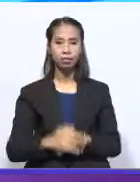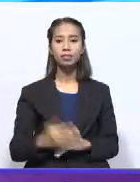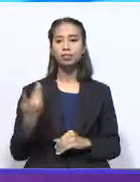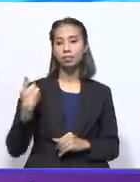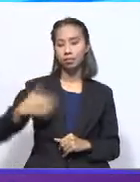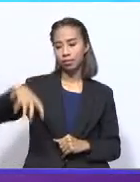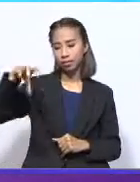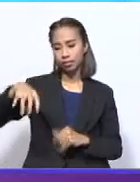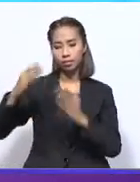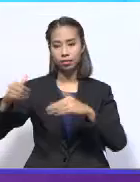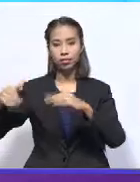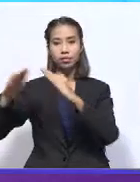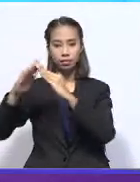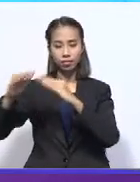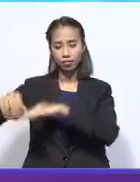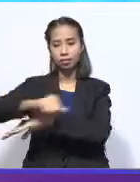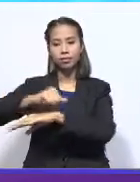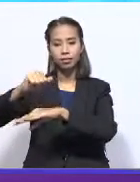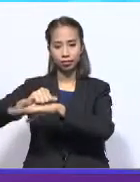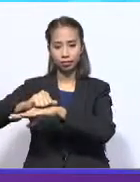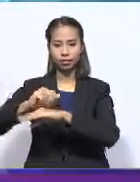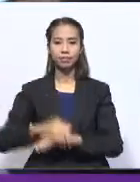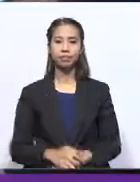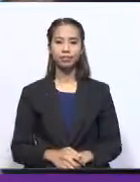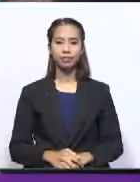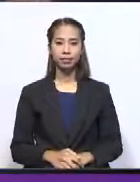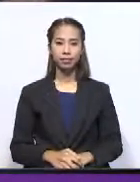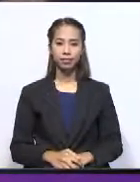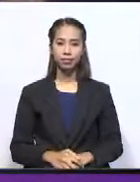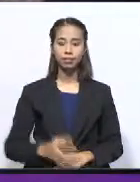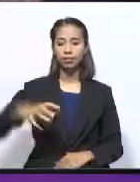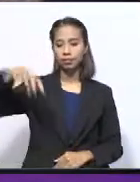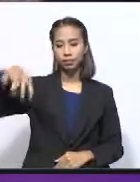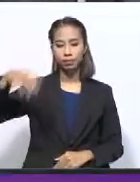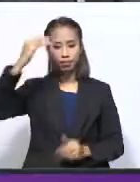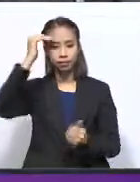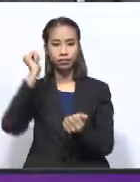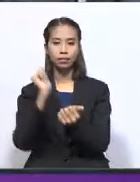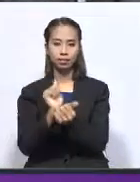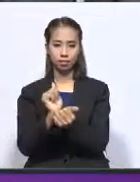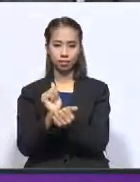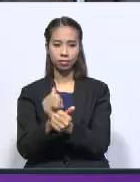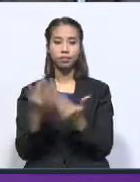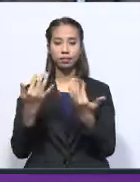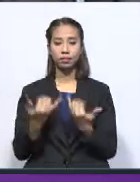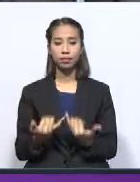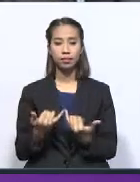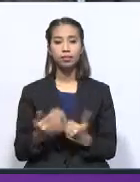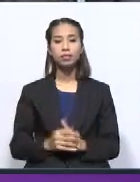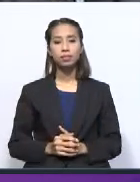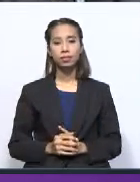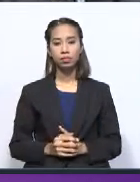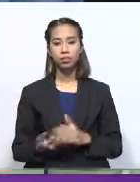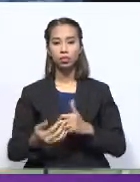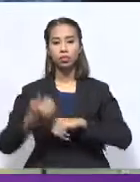าวณพระลานพระราชวังดุสิตและสนามเสือป่าค่ะที่กองบัญชาการตำรวจนครบาลค่ะพลตำรวจโทไกรบุญสวดทร